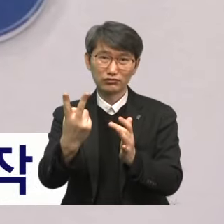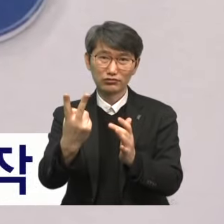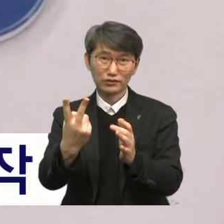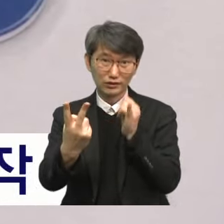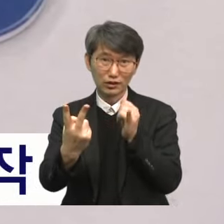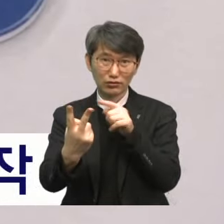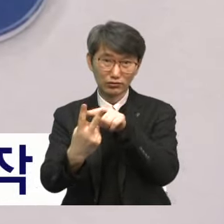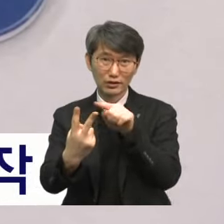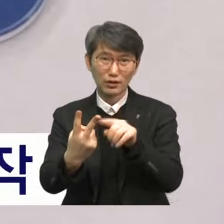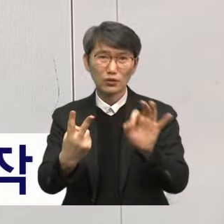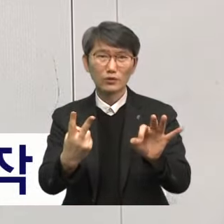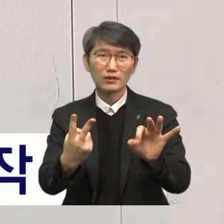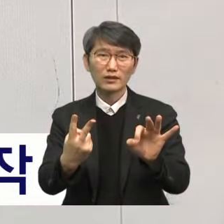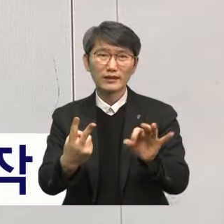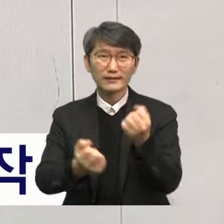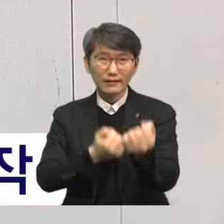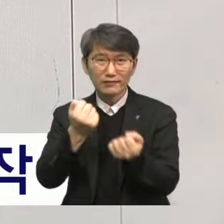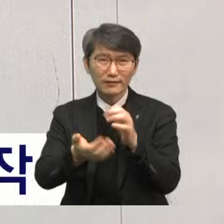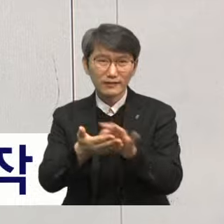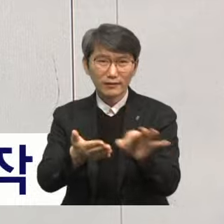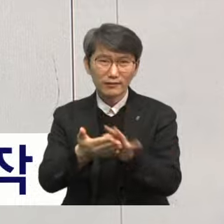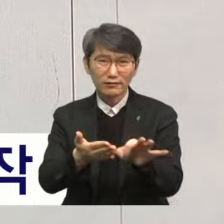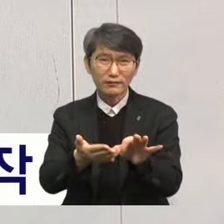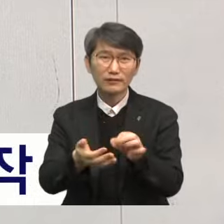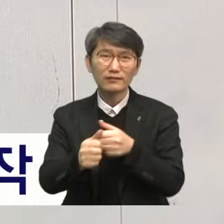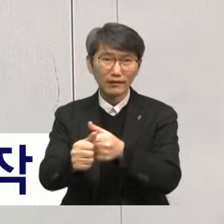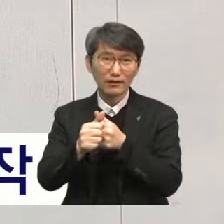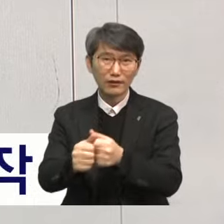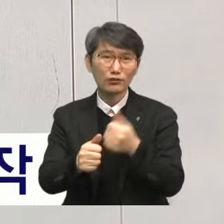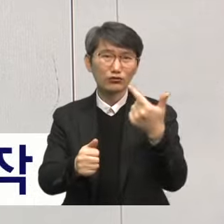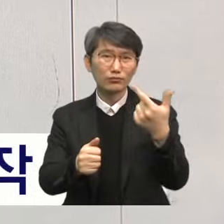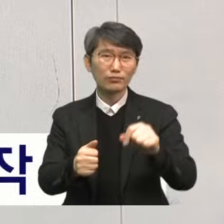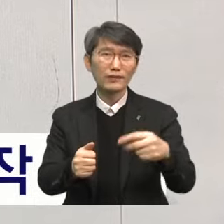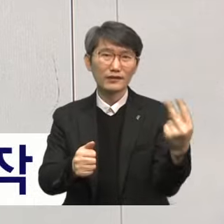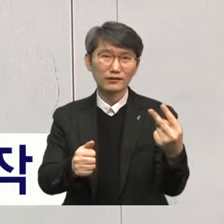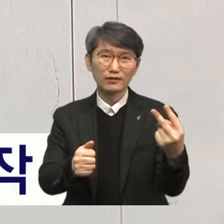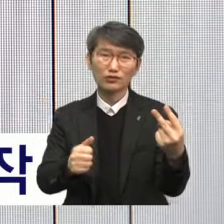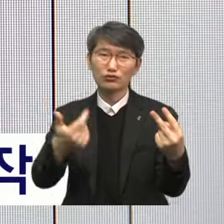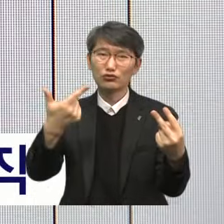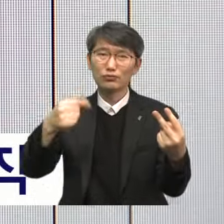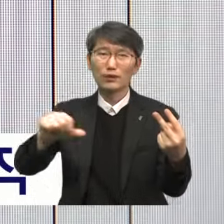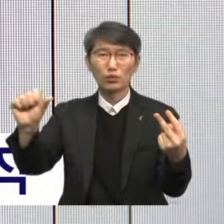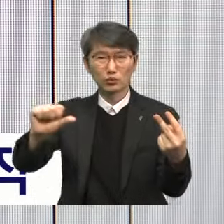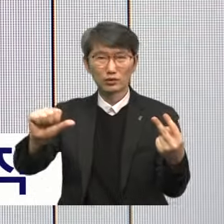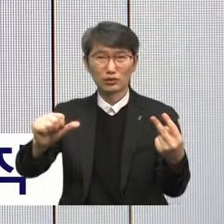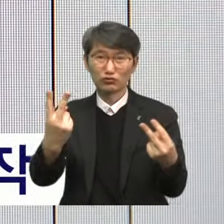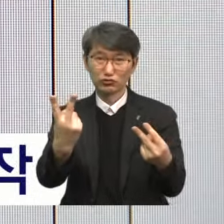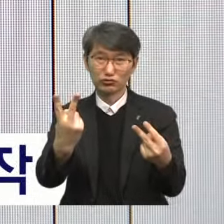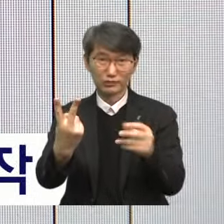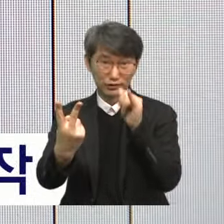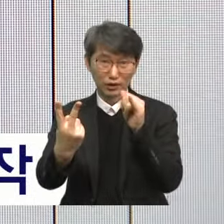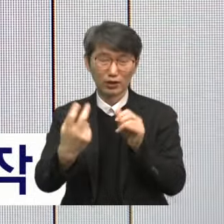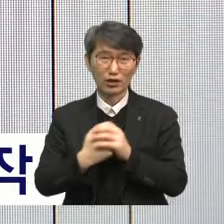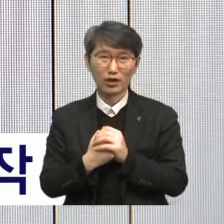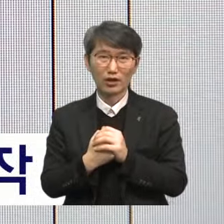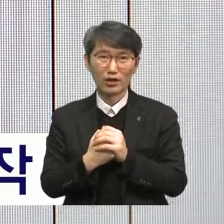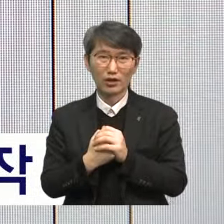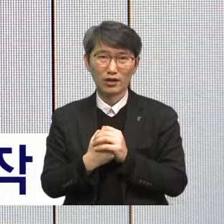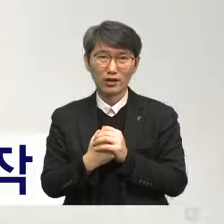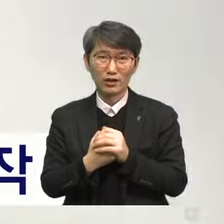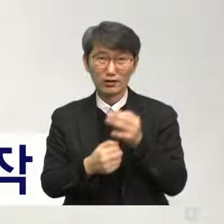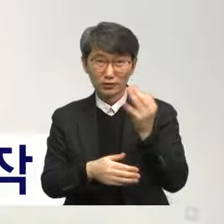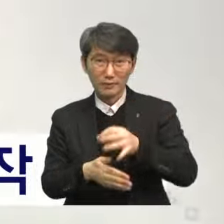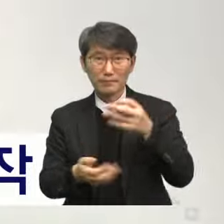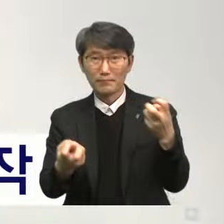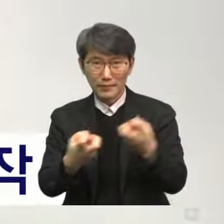출시됩니다 금액은 자전거 따이 이용 유무에 따라 62,000원 권과 65,000원 권으로 나니다 고입